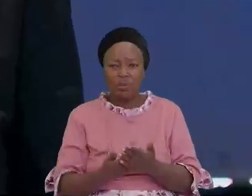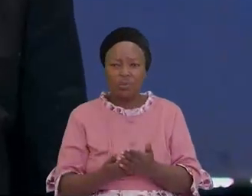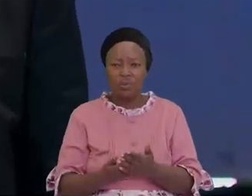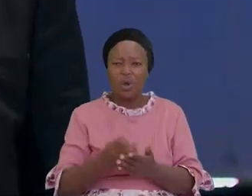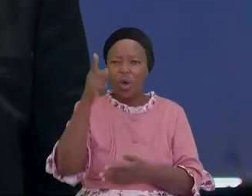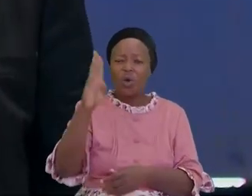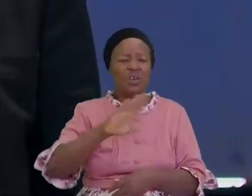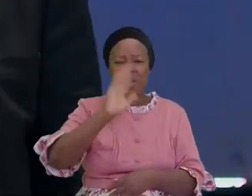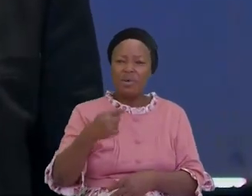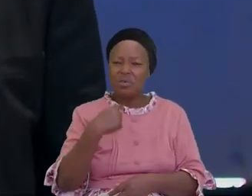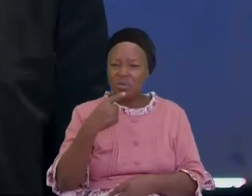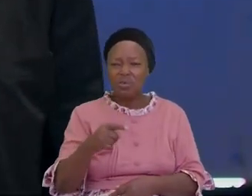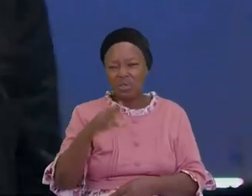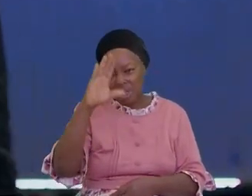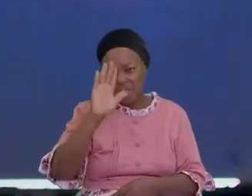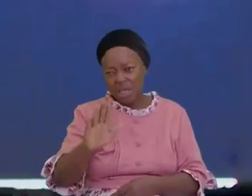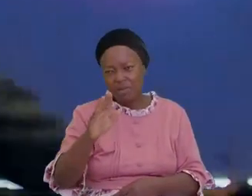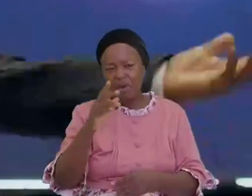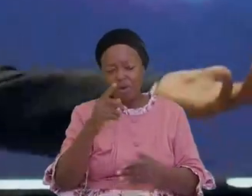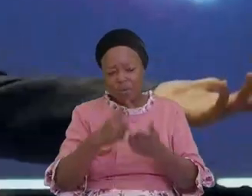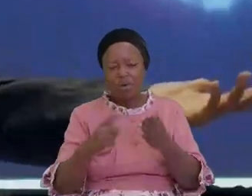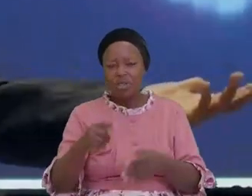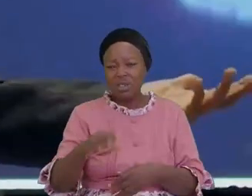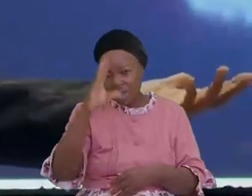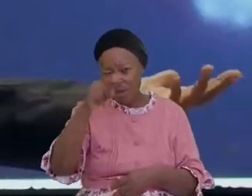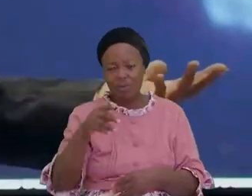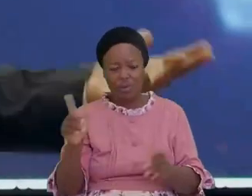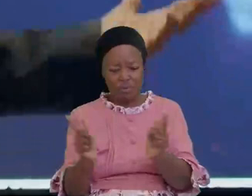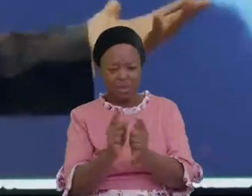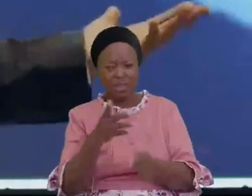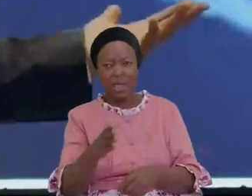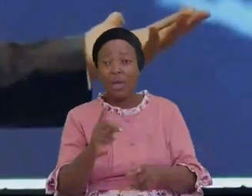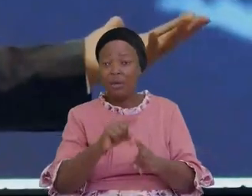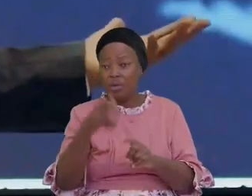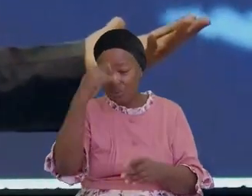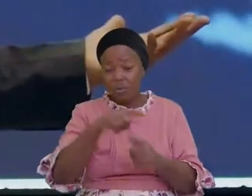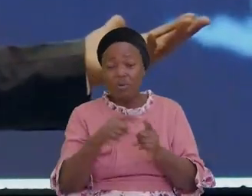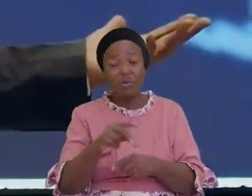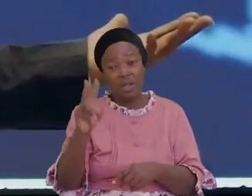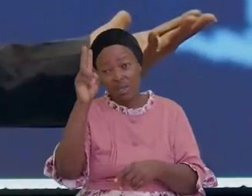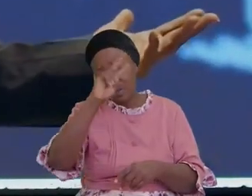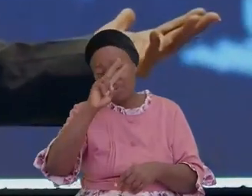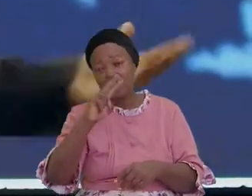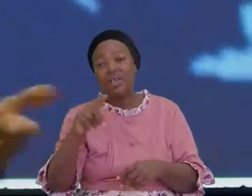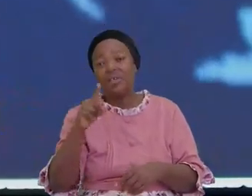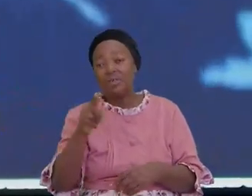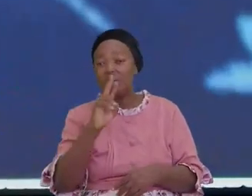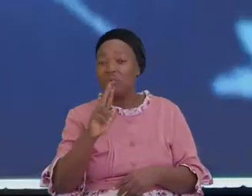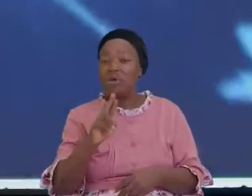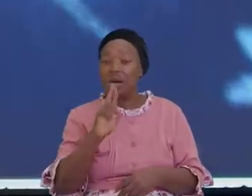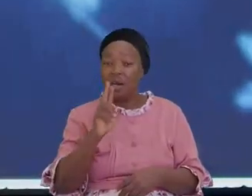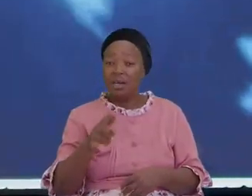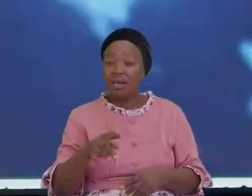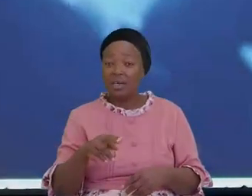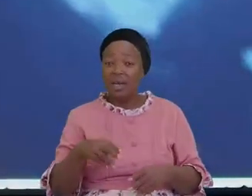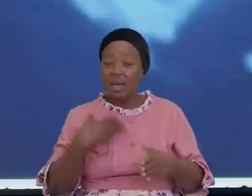Il ne m'a pas dit ce que j'allais rencontrer là-bas quand j'irai. Quand vous êtes ignorant, vous êtes heureux. Quand